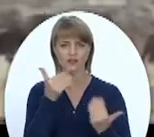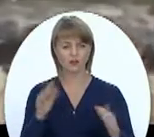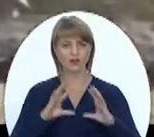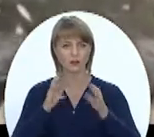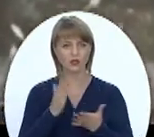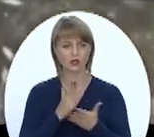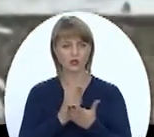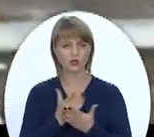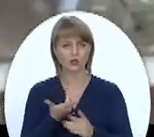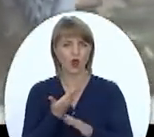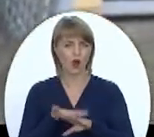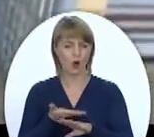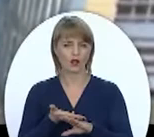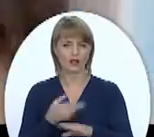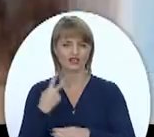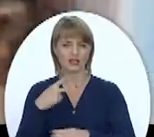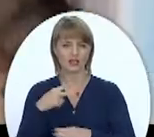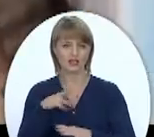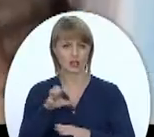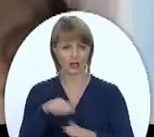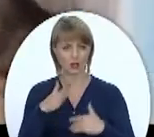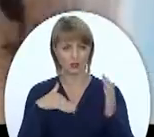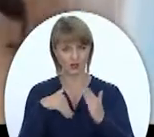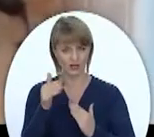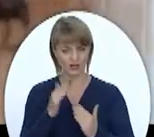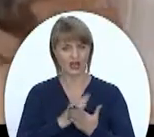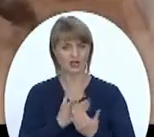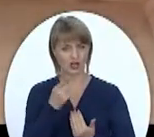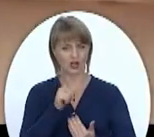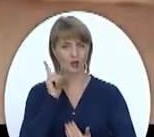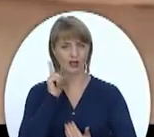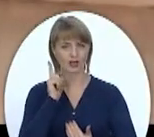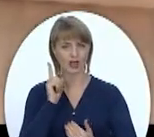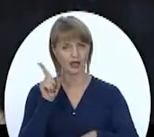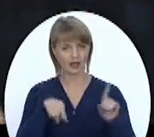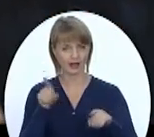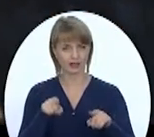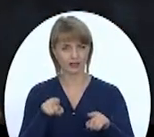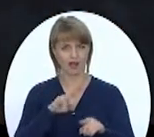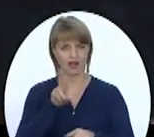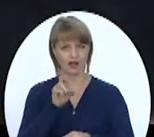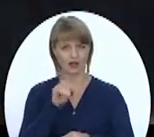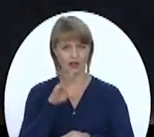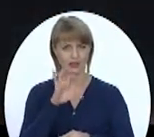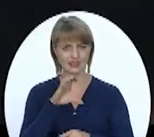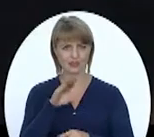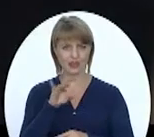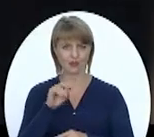современном мире существует около 20 собачьих профессий. И среди них довольно молодая и редкая –